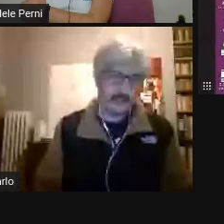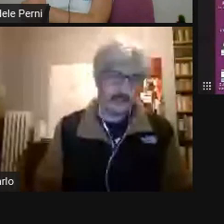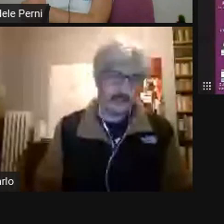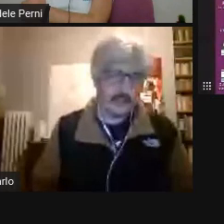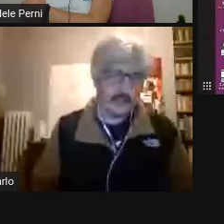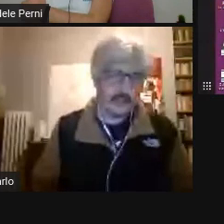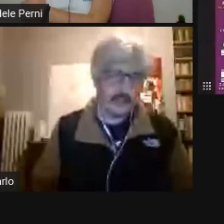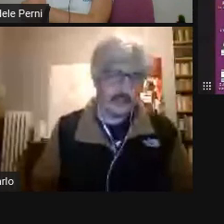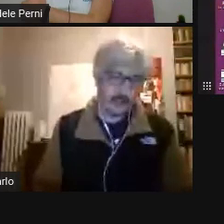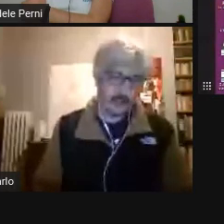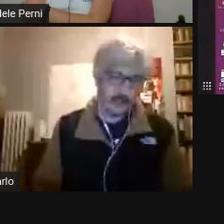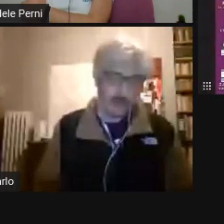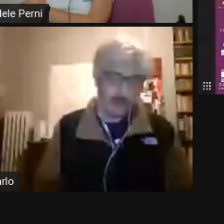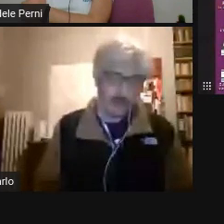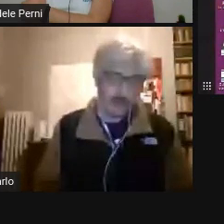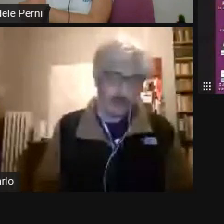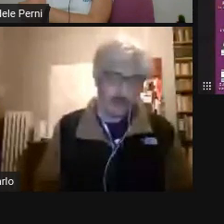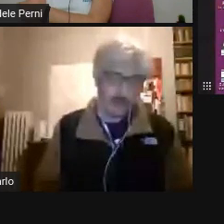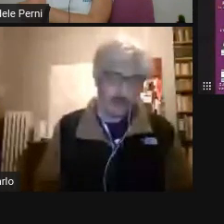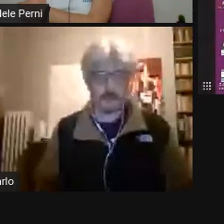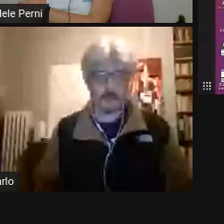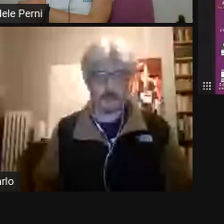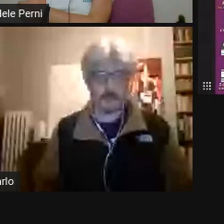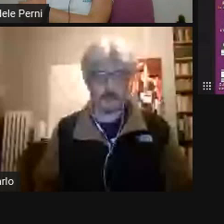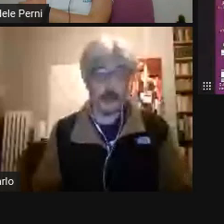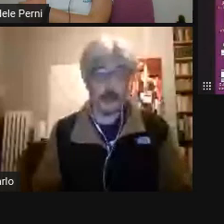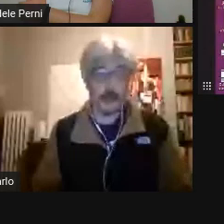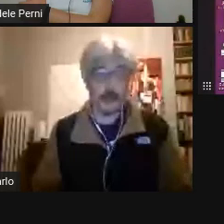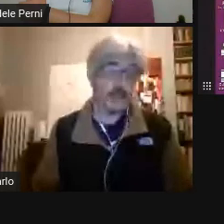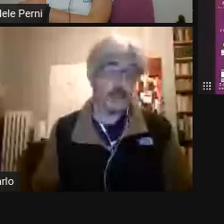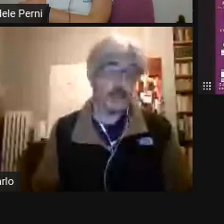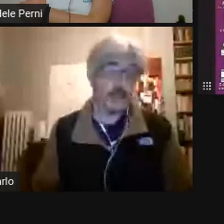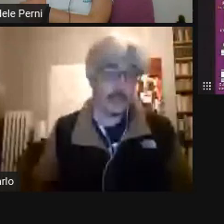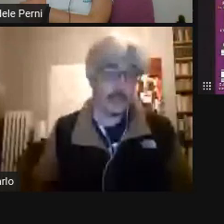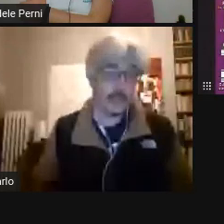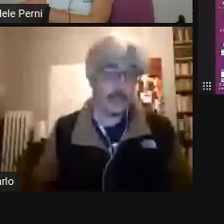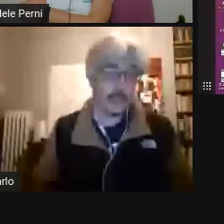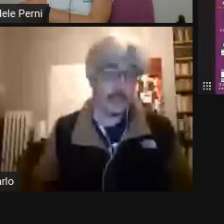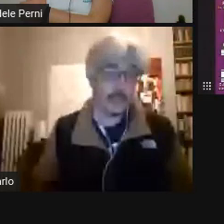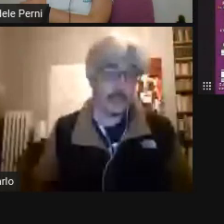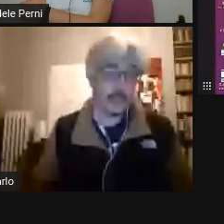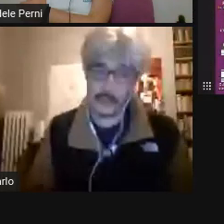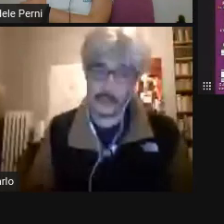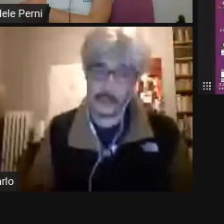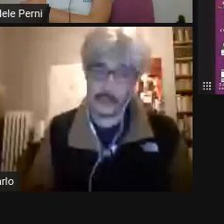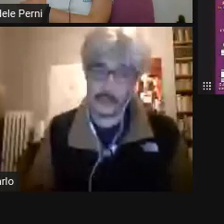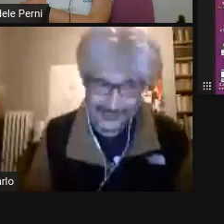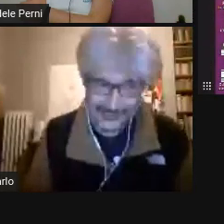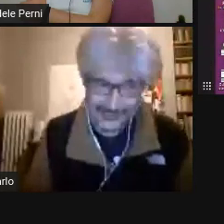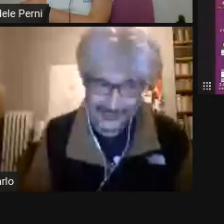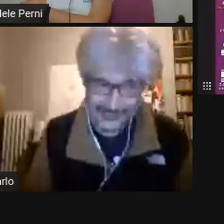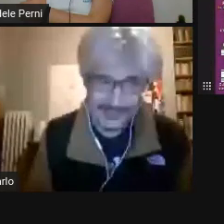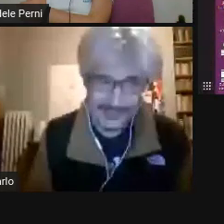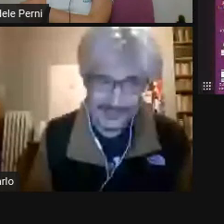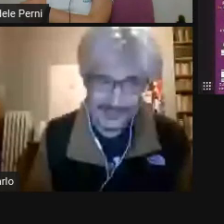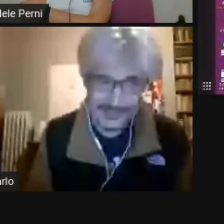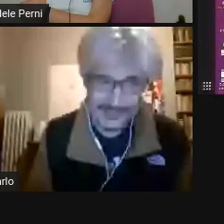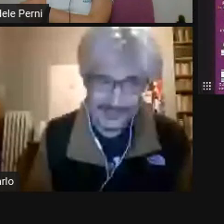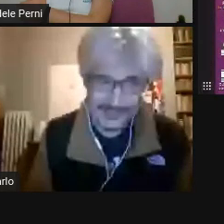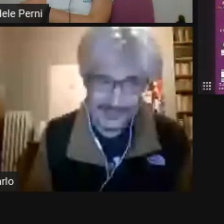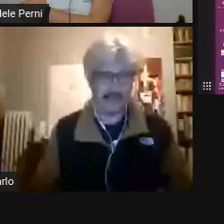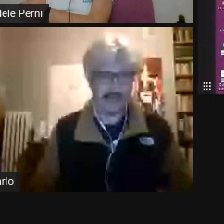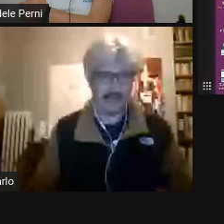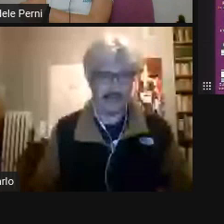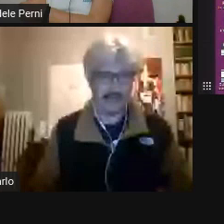l'altri due elementi sono che le persone brave a lavorare con Ardino sono poche nella nostra esperienza nel